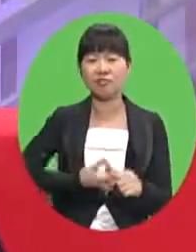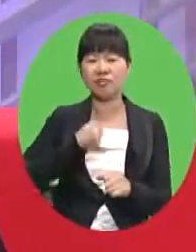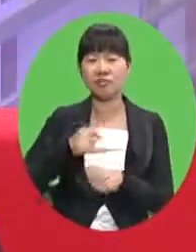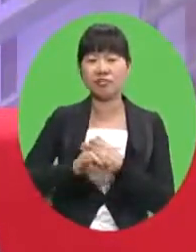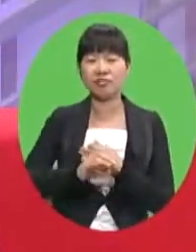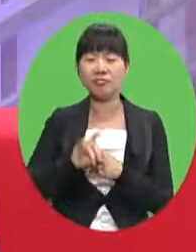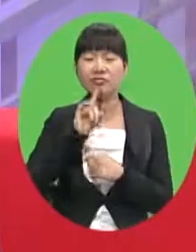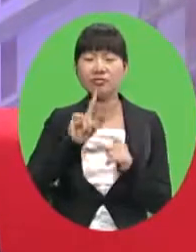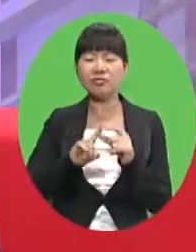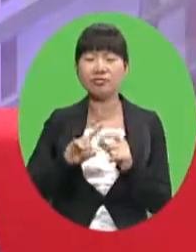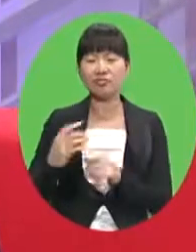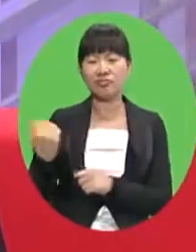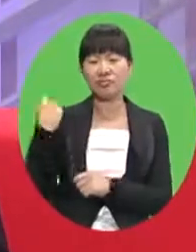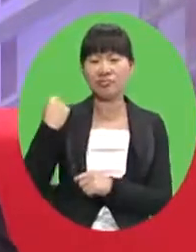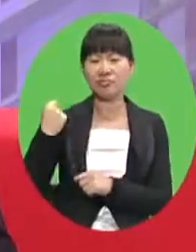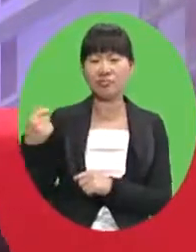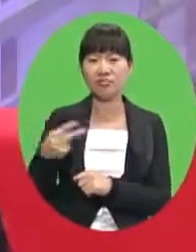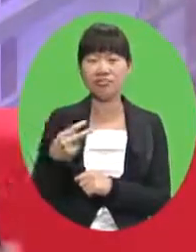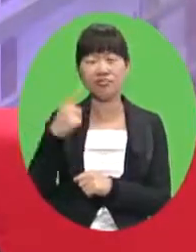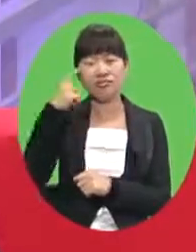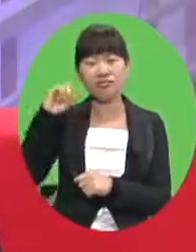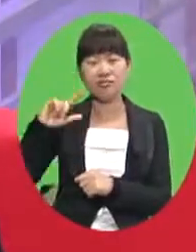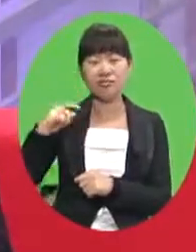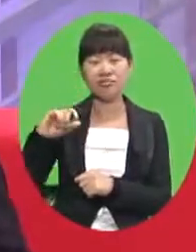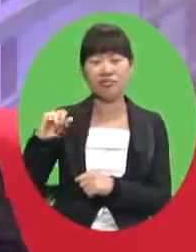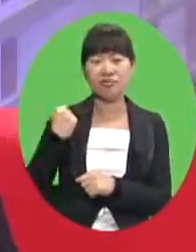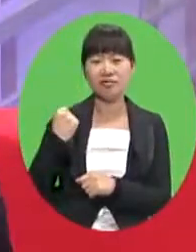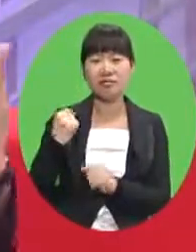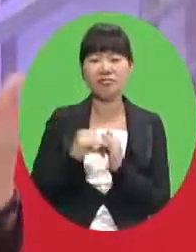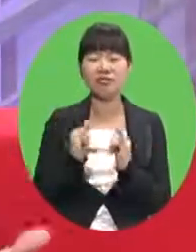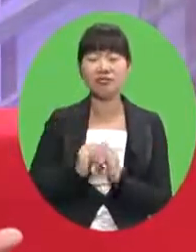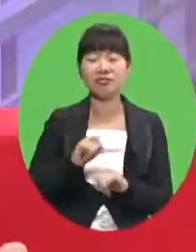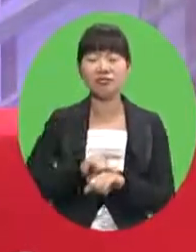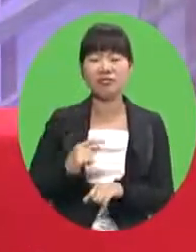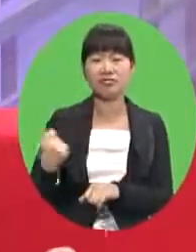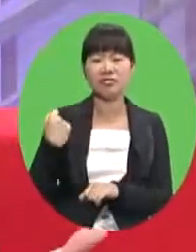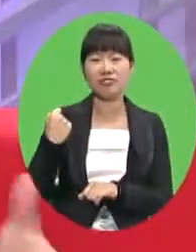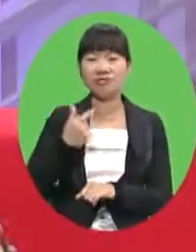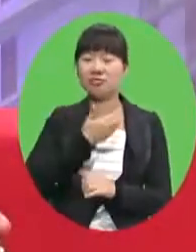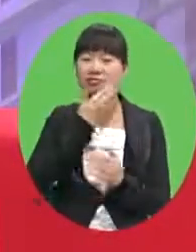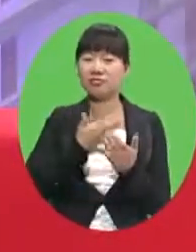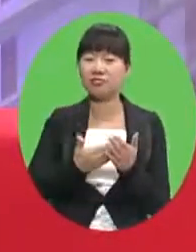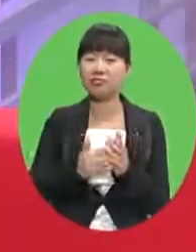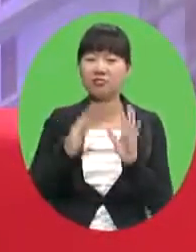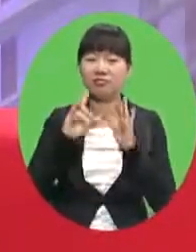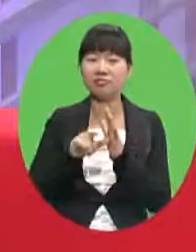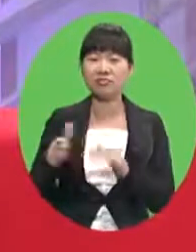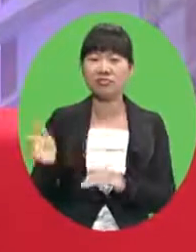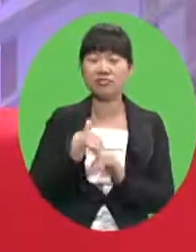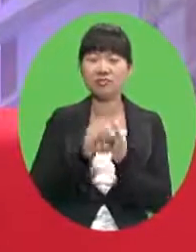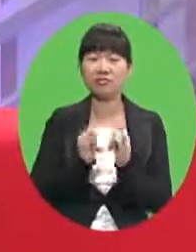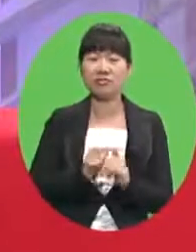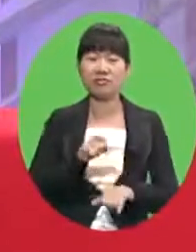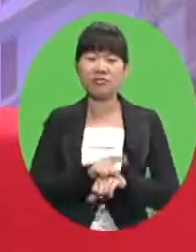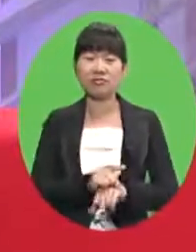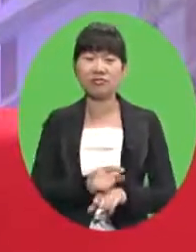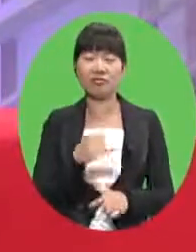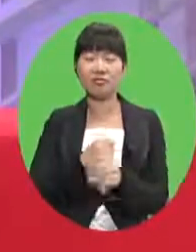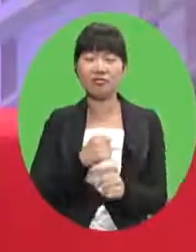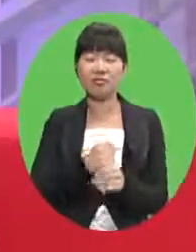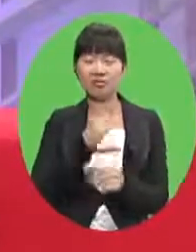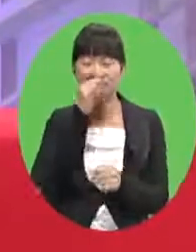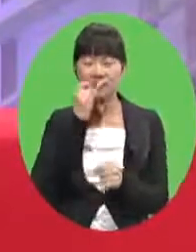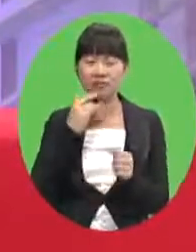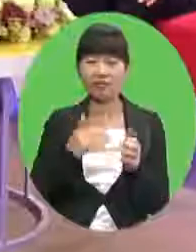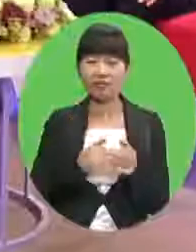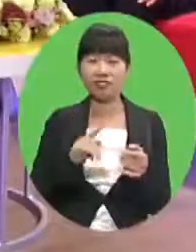충격이라면 언어 능력에 또는 인지 능력에 사회성 능력이 굉장히 중요하죠. 어린 시절부터 사회성이라는 게 이제 형성이 돼가야 되는데